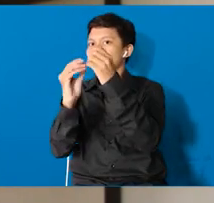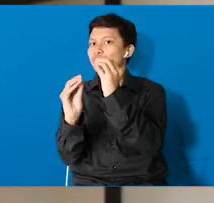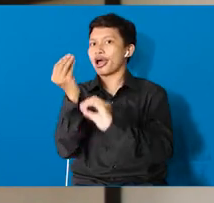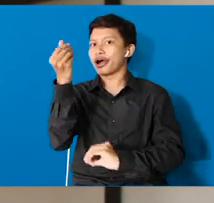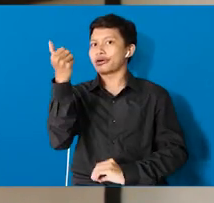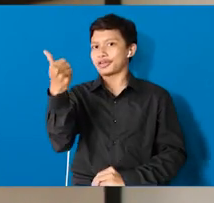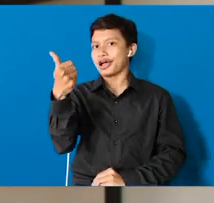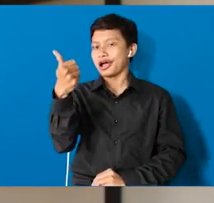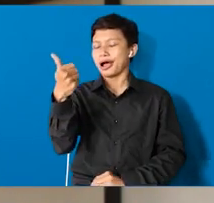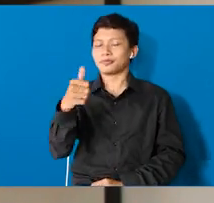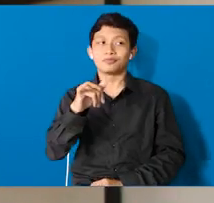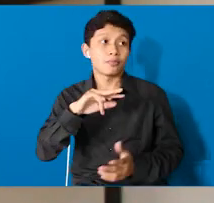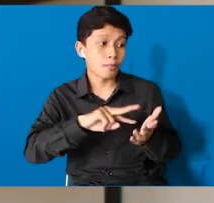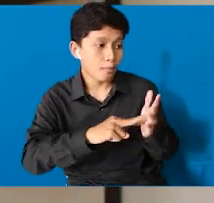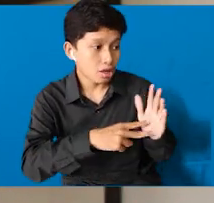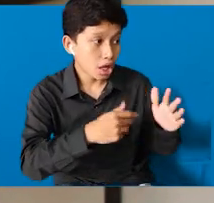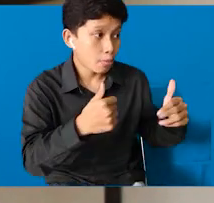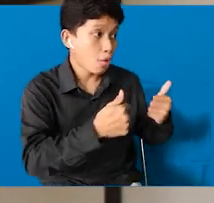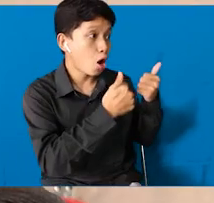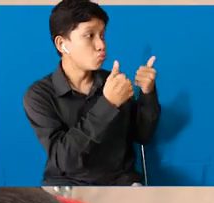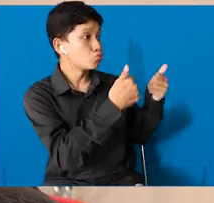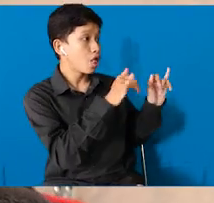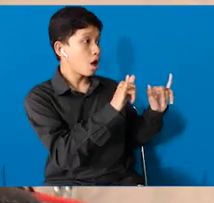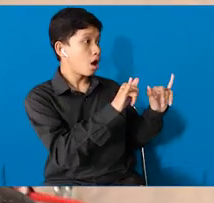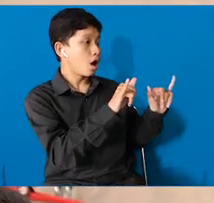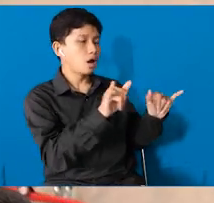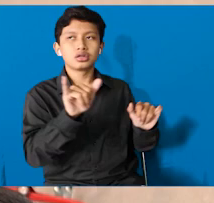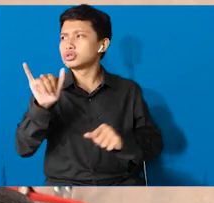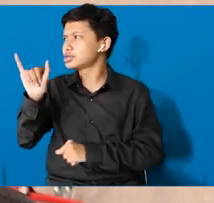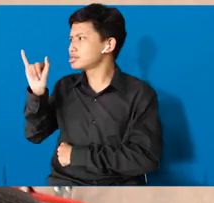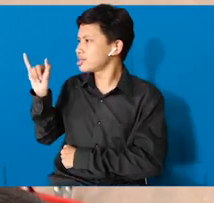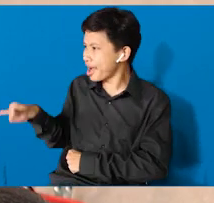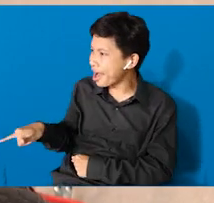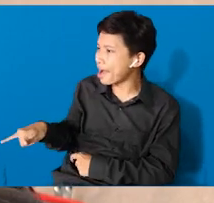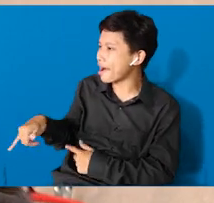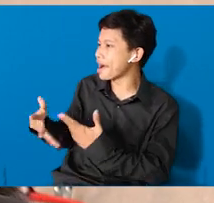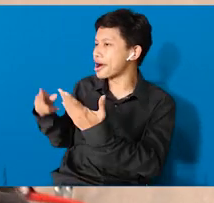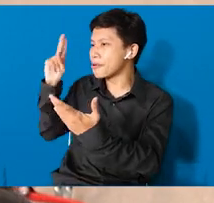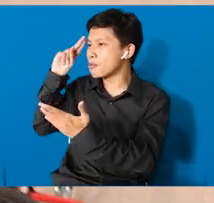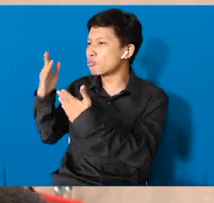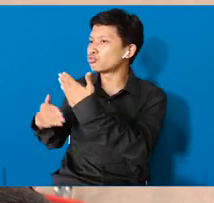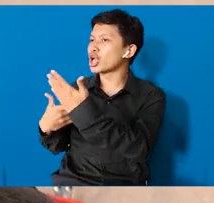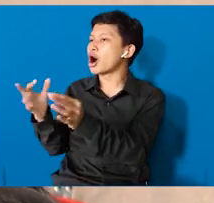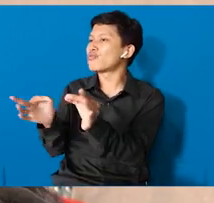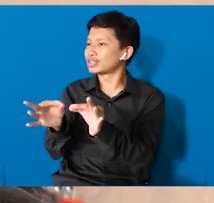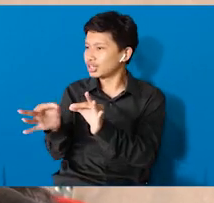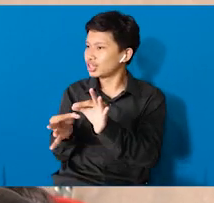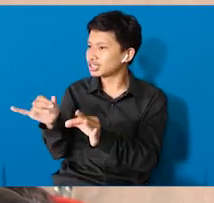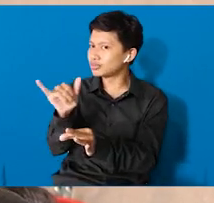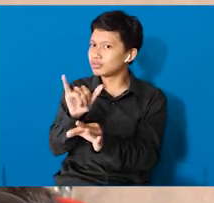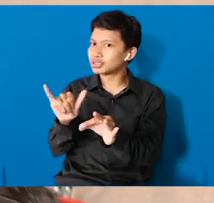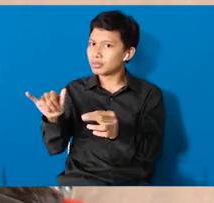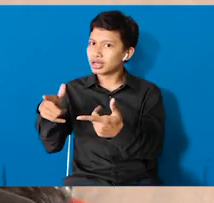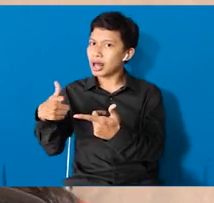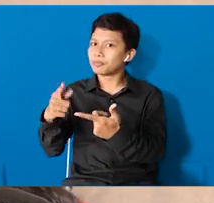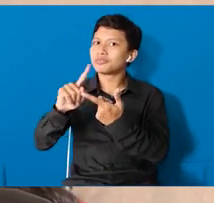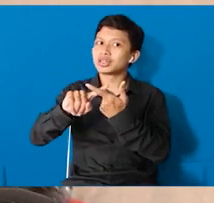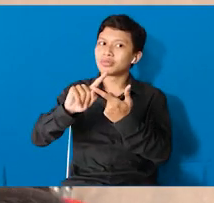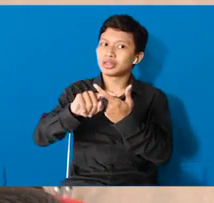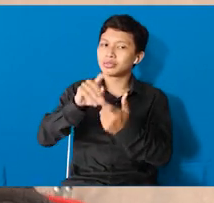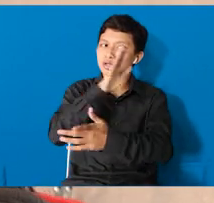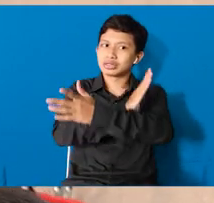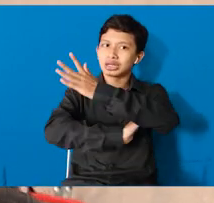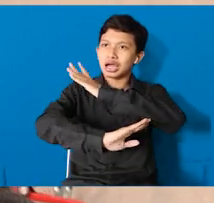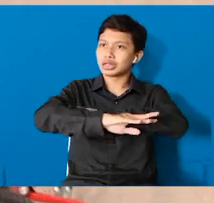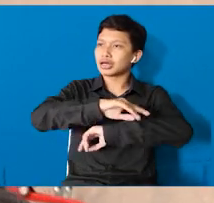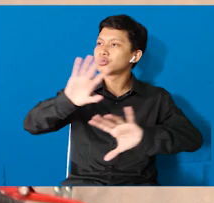apa yang sudah dilakukan ini. Betul. Nanti tambah dengan screening-screening yang difasilitasi dari Dinas Kesehatan,